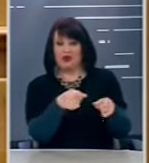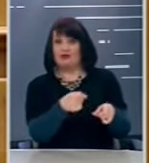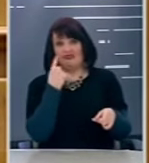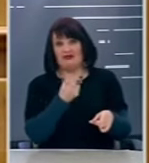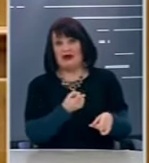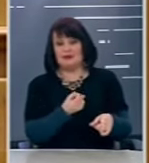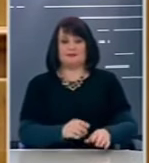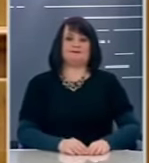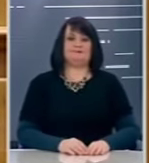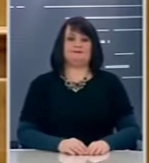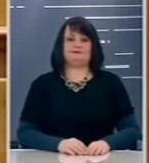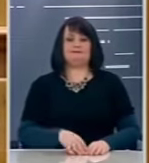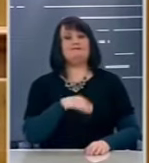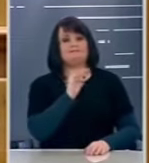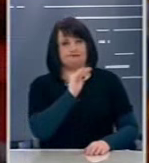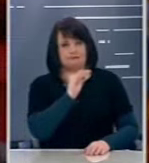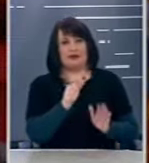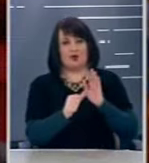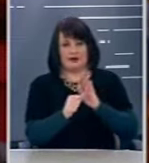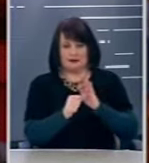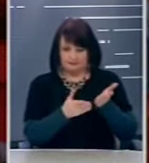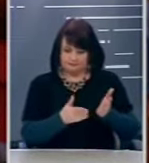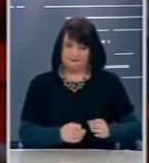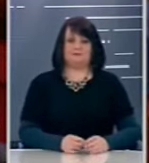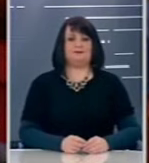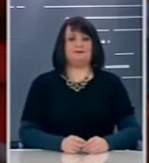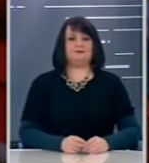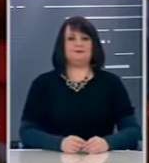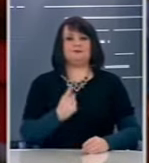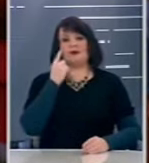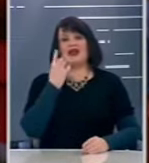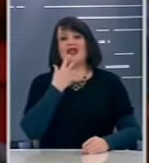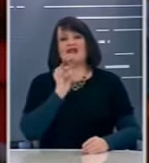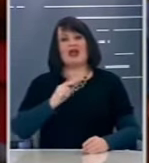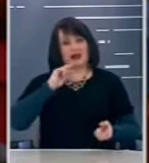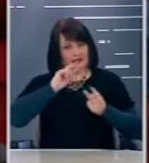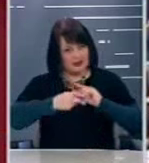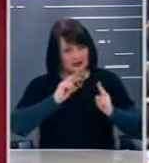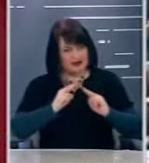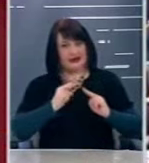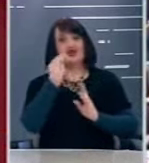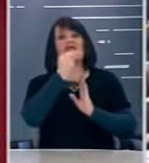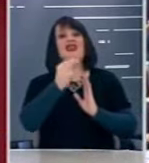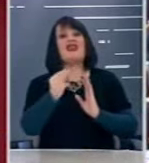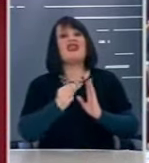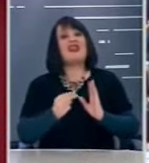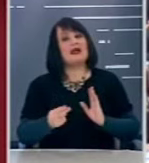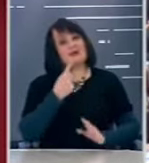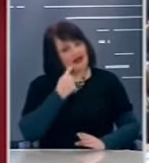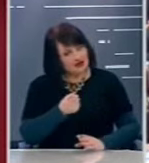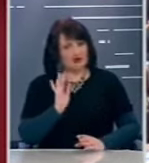Κύριε Πρόεδρε, θα έχω την ευκαιρία να απαντήσω επί της ουσίας σε όλα σας τα